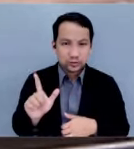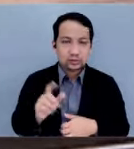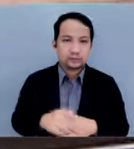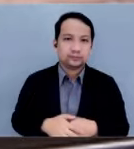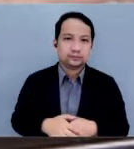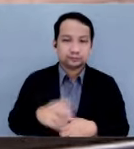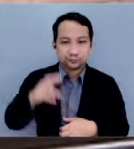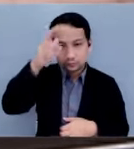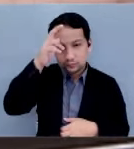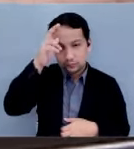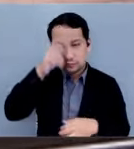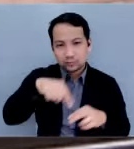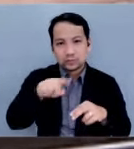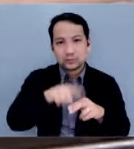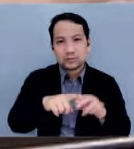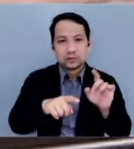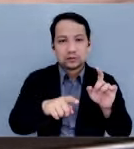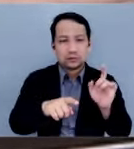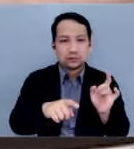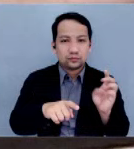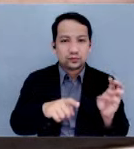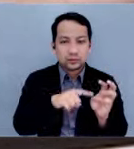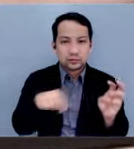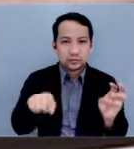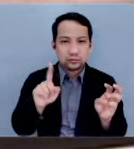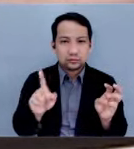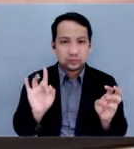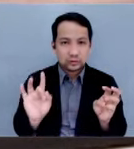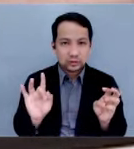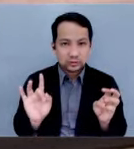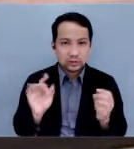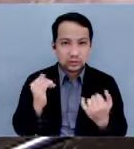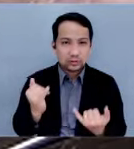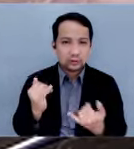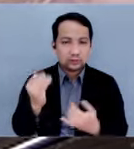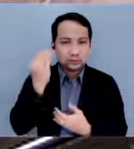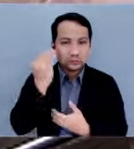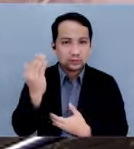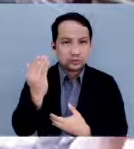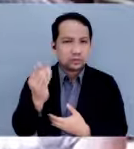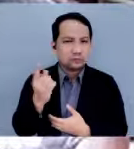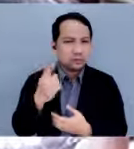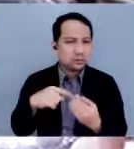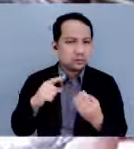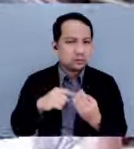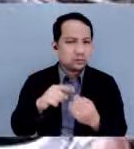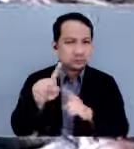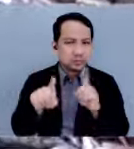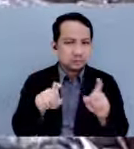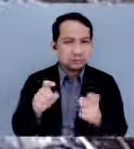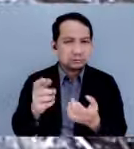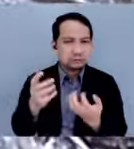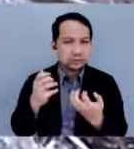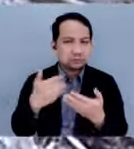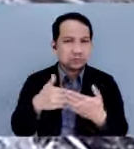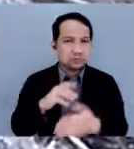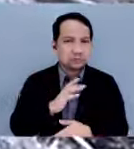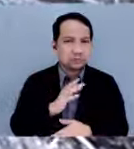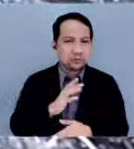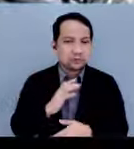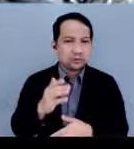sa 160 ay tumaas ng bahagya, no, 180 pesos na yan ngayon. At ayon sa ilang mga mamimiling nakausap natin, mas gusto raw nilang bumili ng